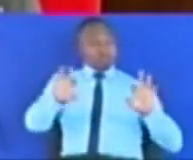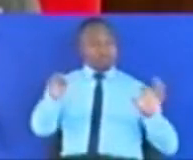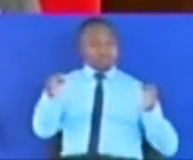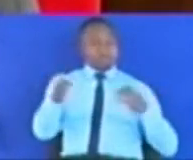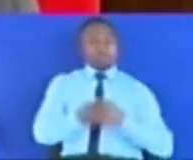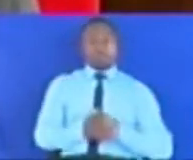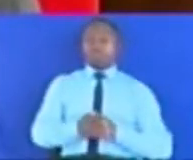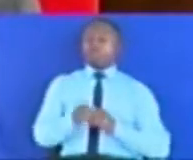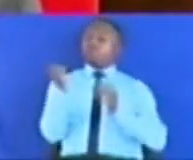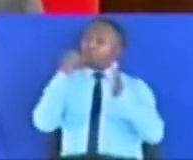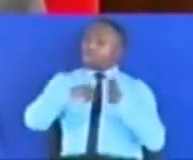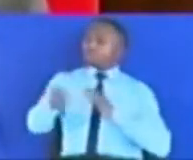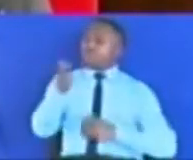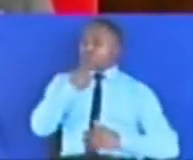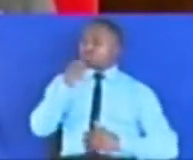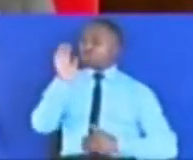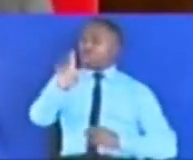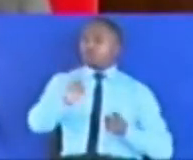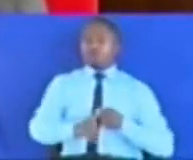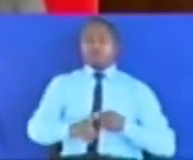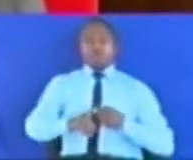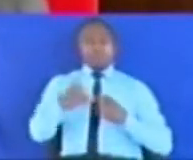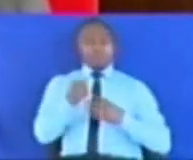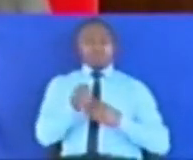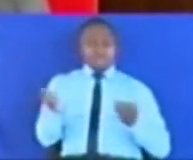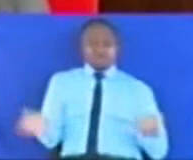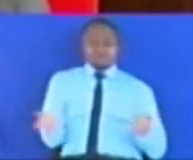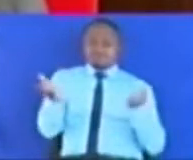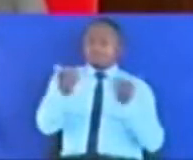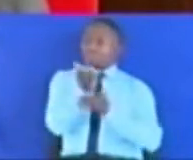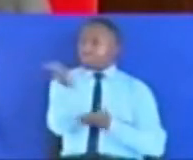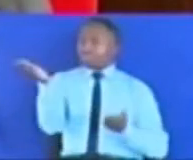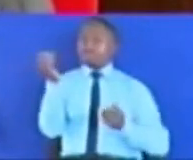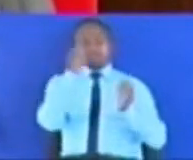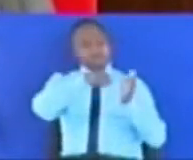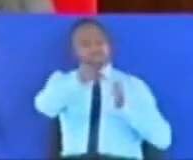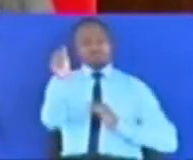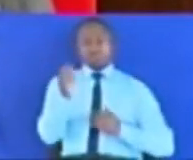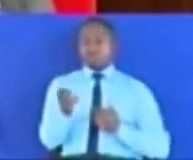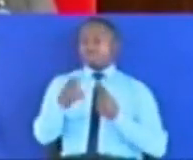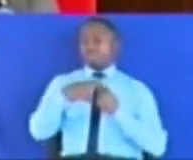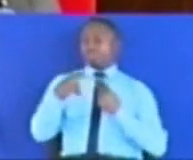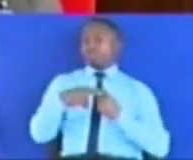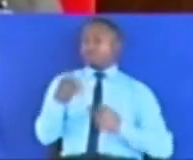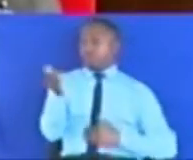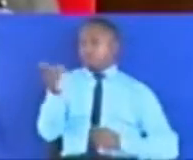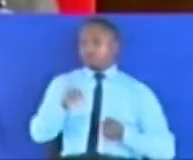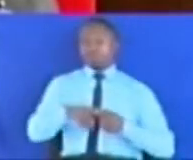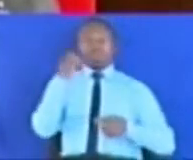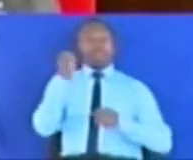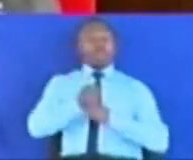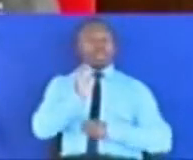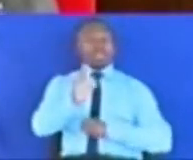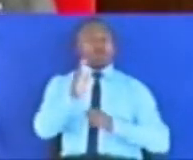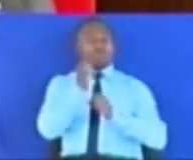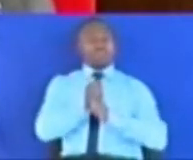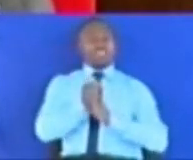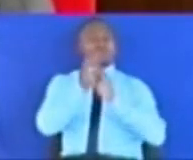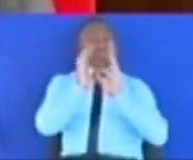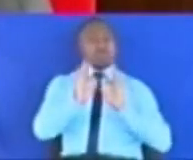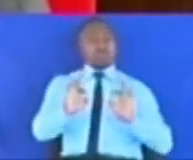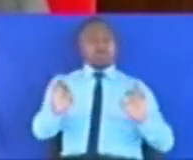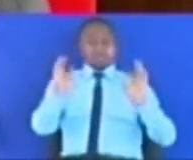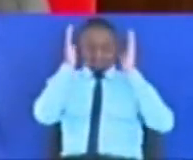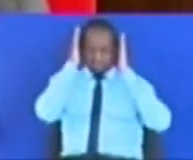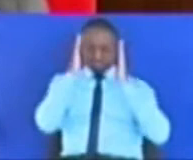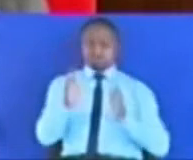madaktari. Muwape hiyo allowance na motisha nyingine ambazo zinapaswa wapate hawa madaktari. Wanafanya kazi kwa weledi mkubwa na mazingira